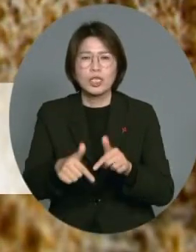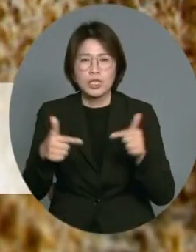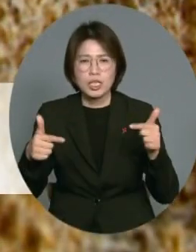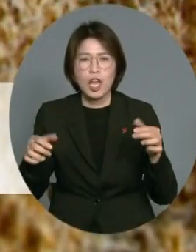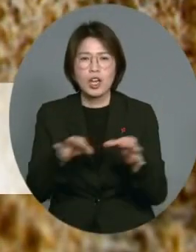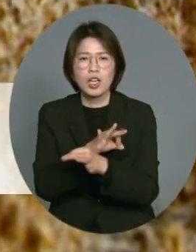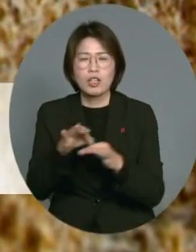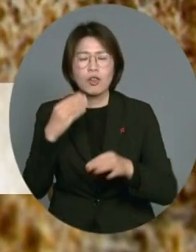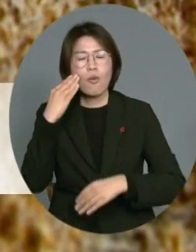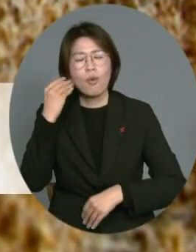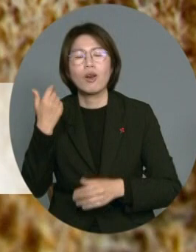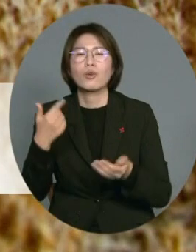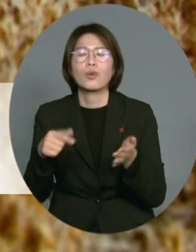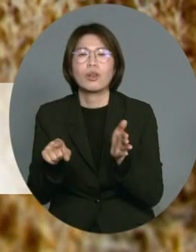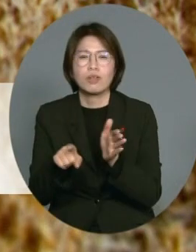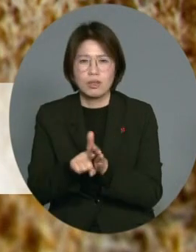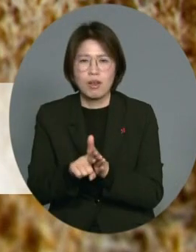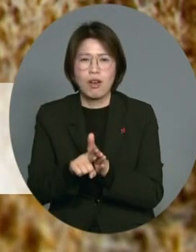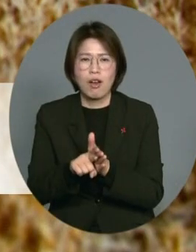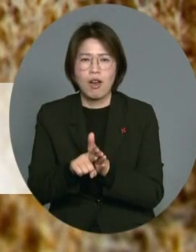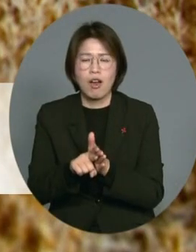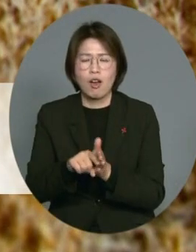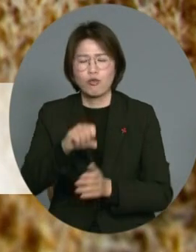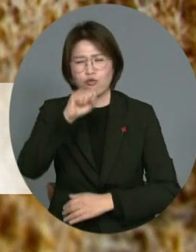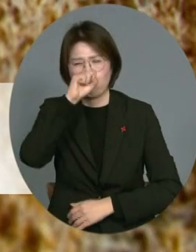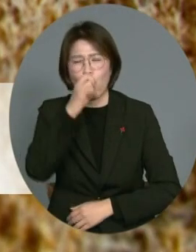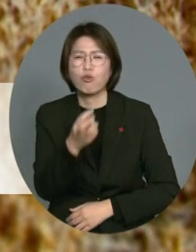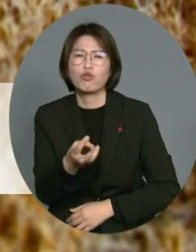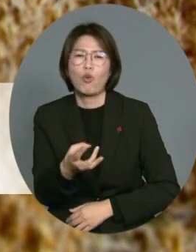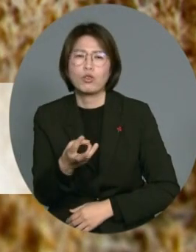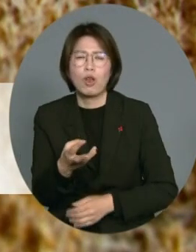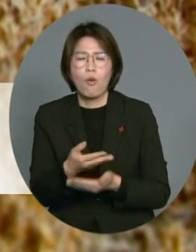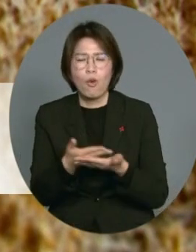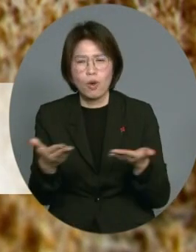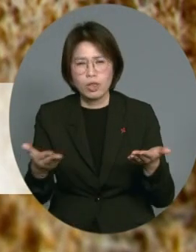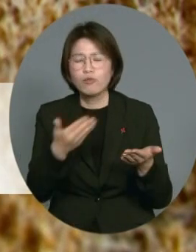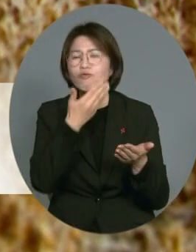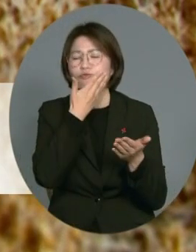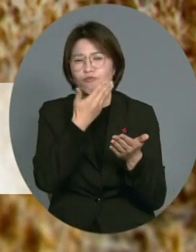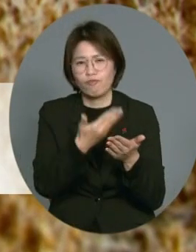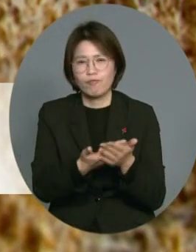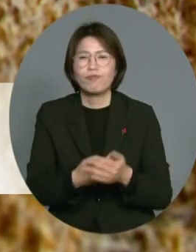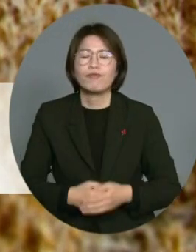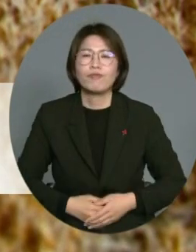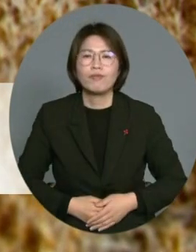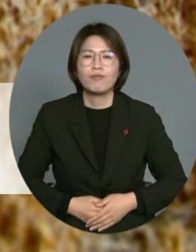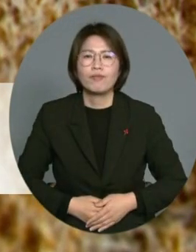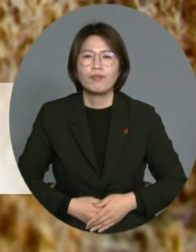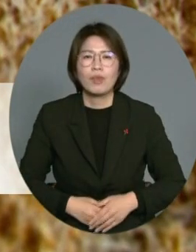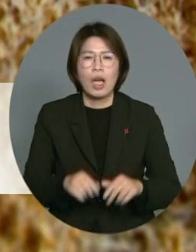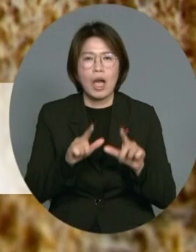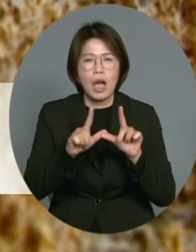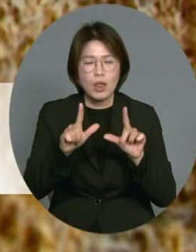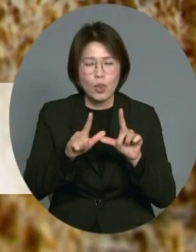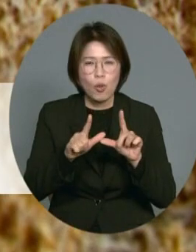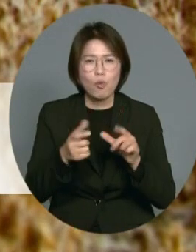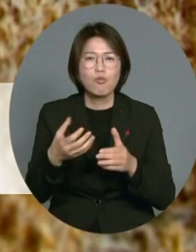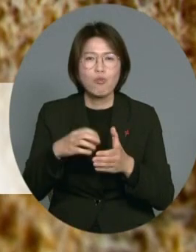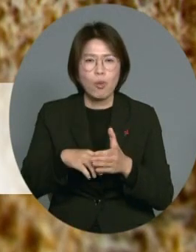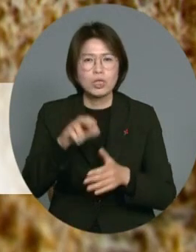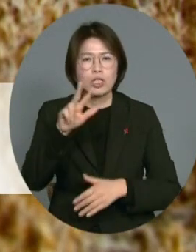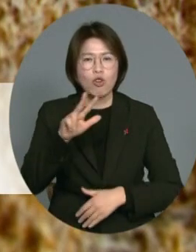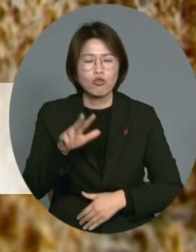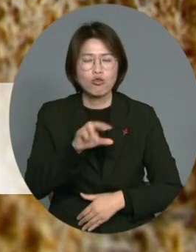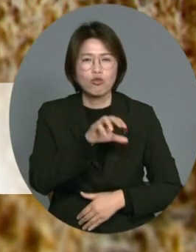지역경제 활성화를 위해서는 우량 종자를 대량으로 공급하는 것이 관건인데요. 안동을 비롯해 전국 세